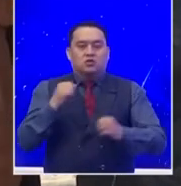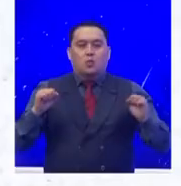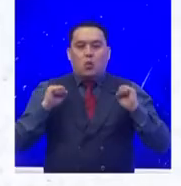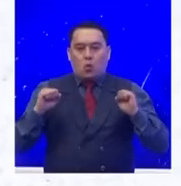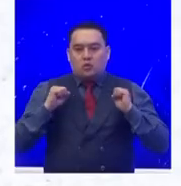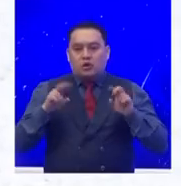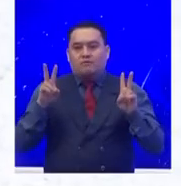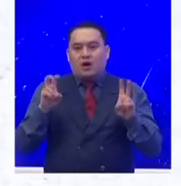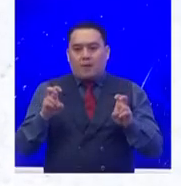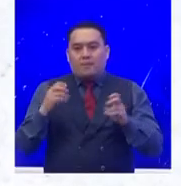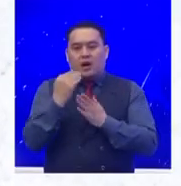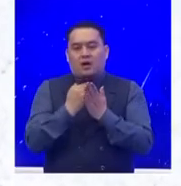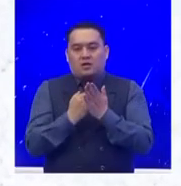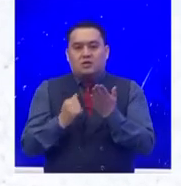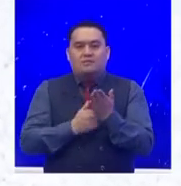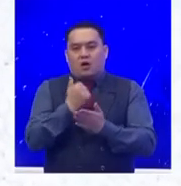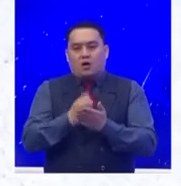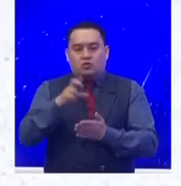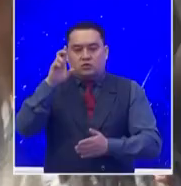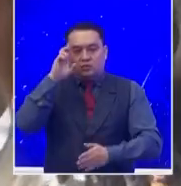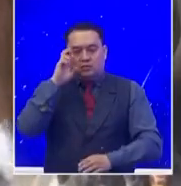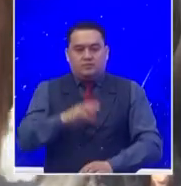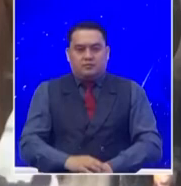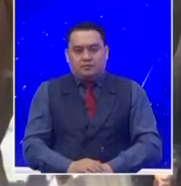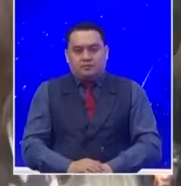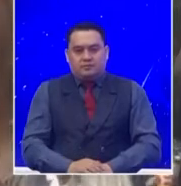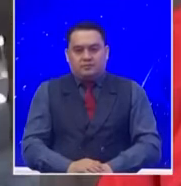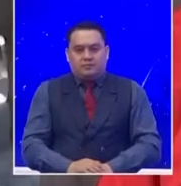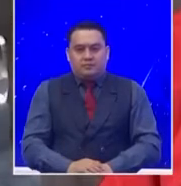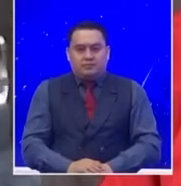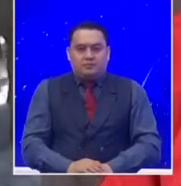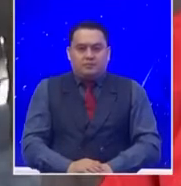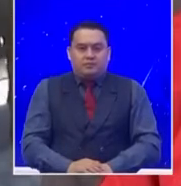спорта. В рамках программной статьи «Ельбасы. Семь граней Великой степи».